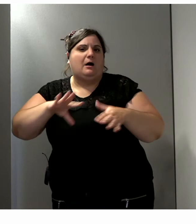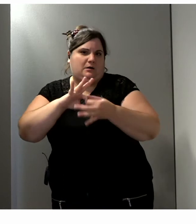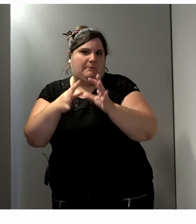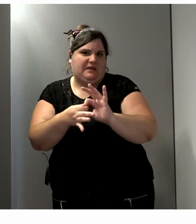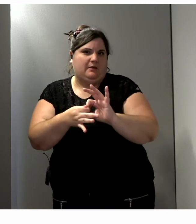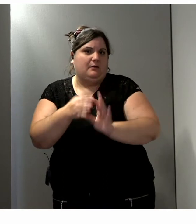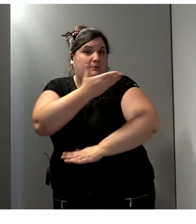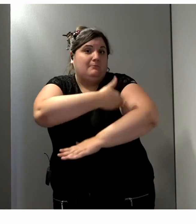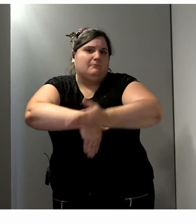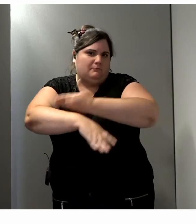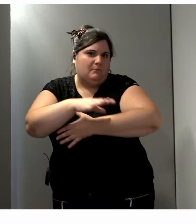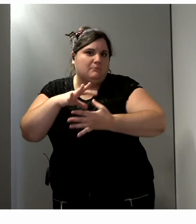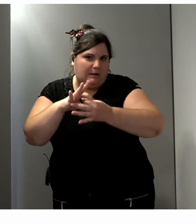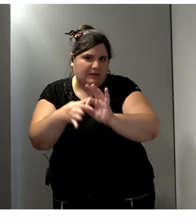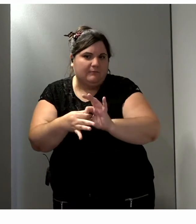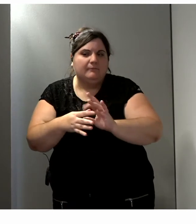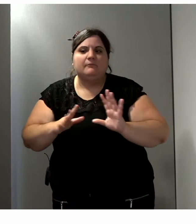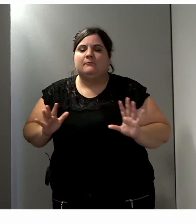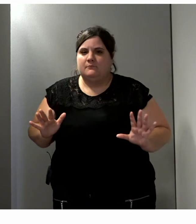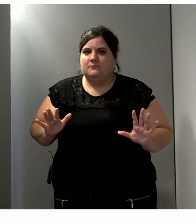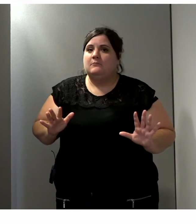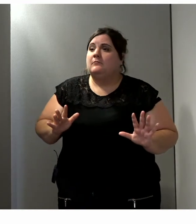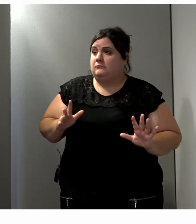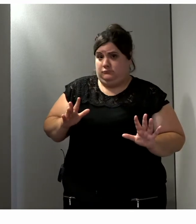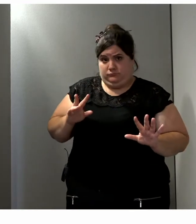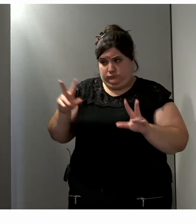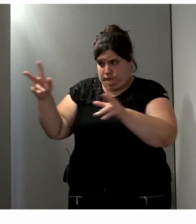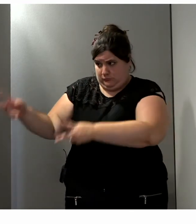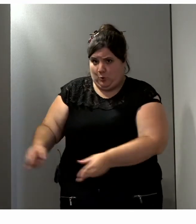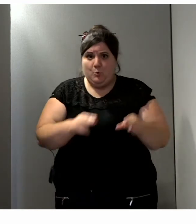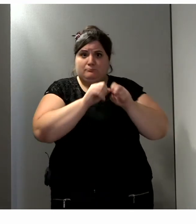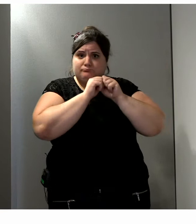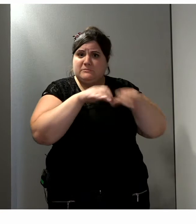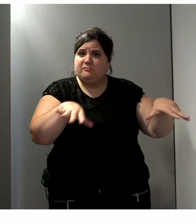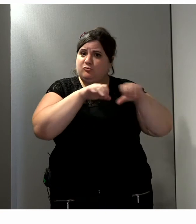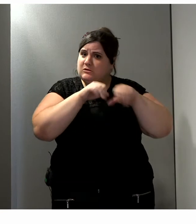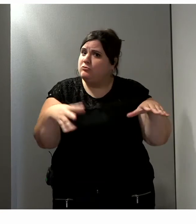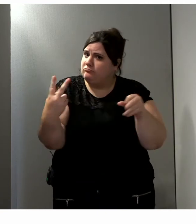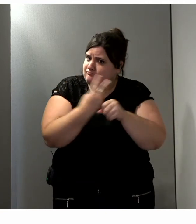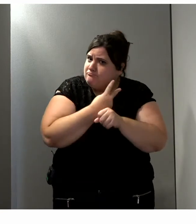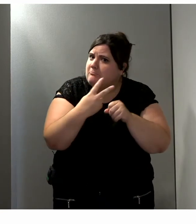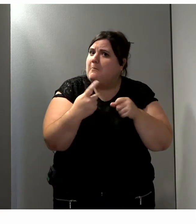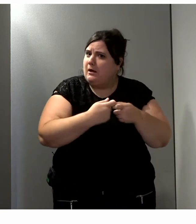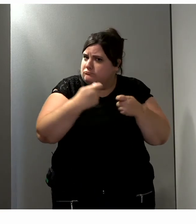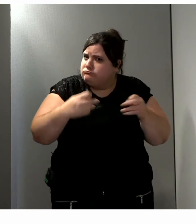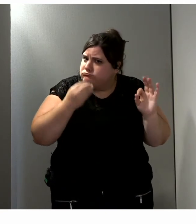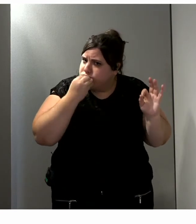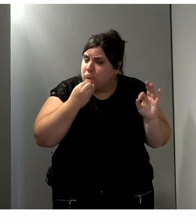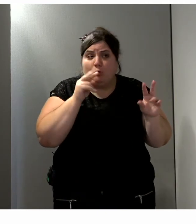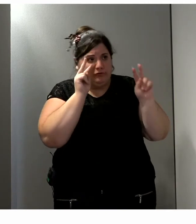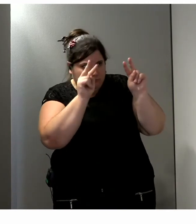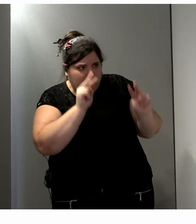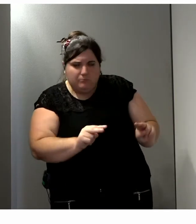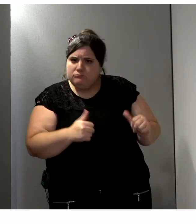succès d'abord de diffusion, de durée de diffusion et d'audience qui étaient intéressants. France Télévisions